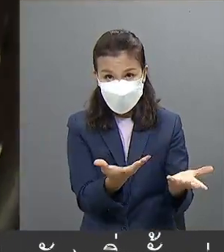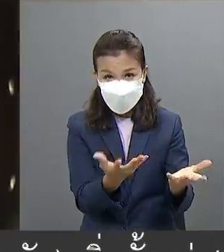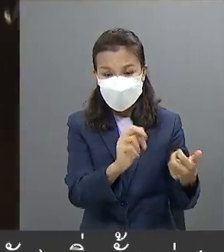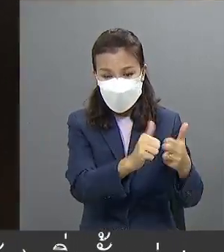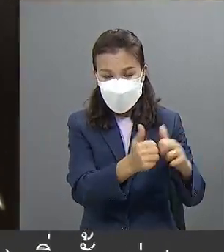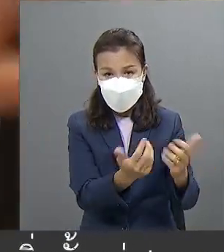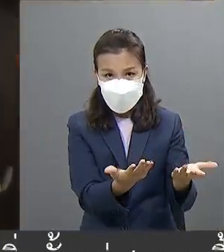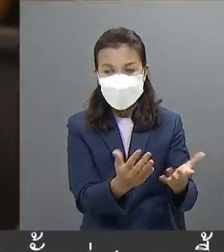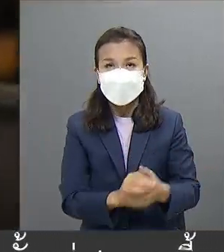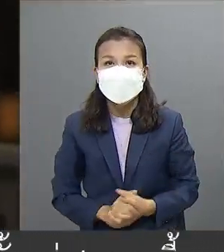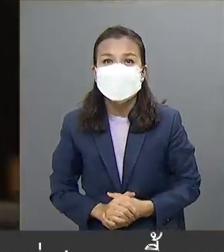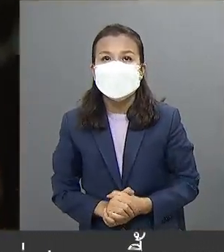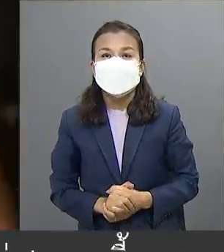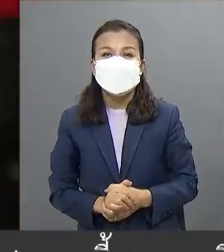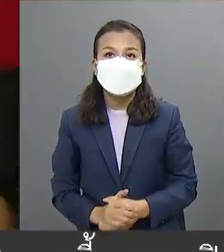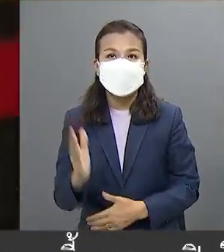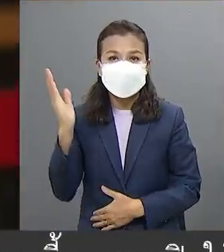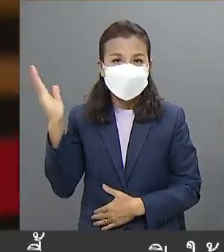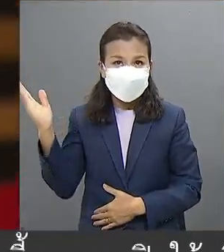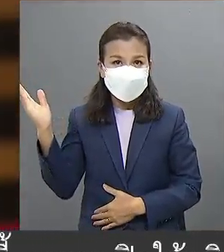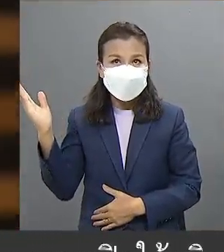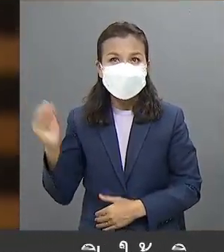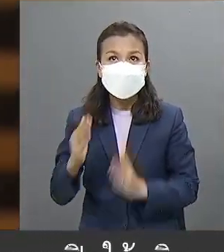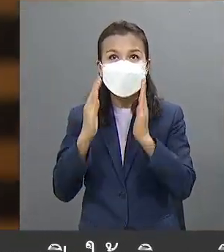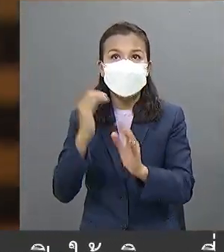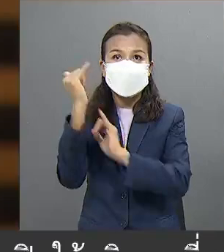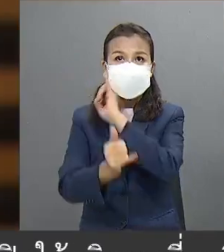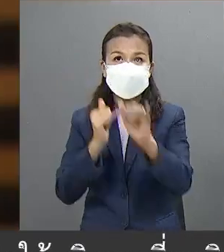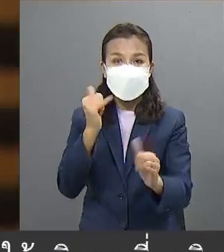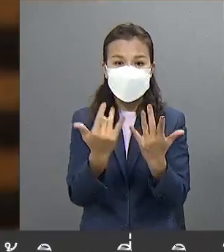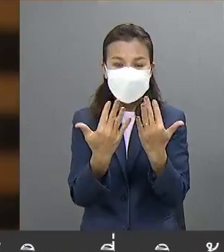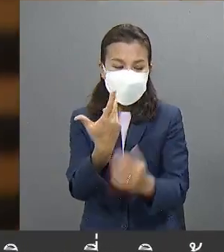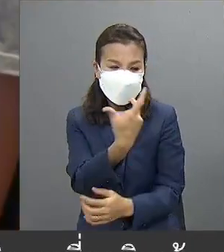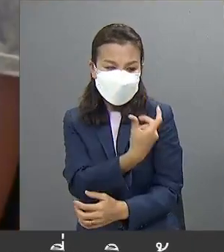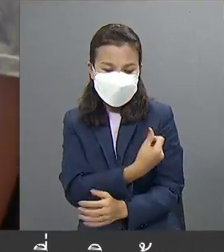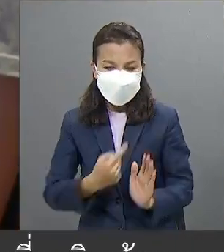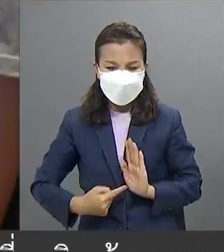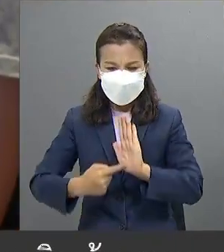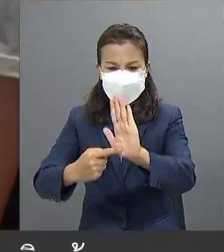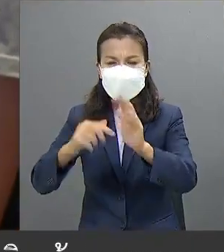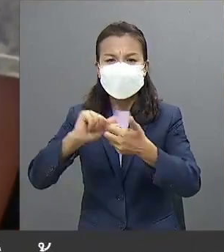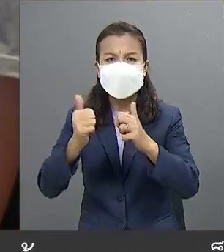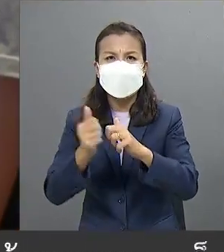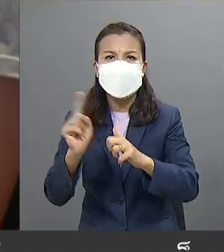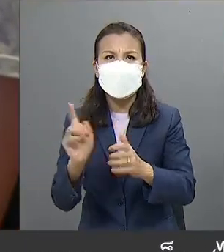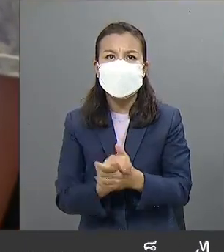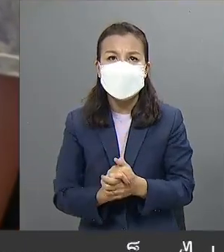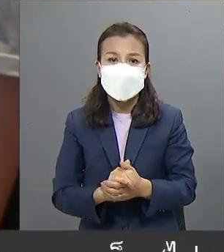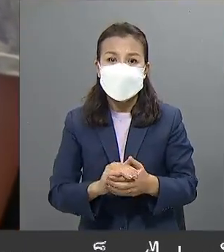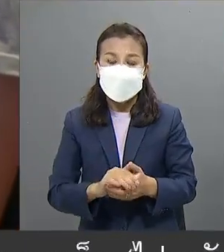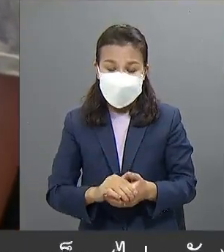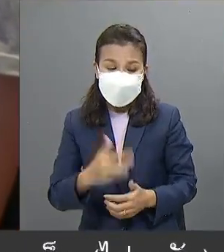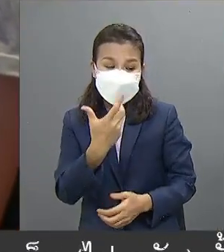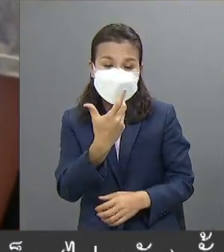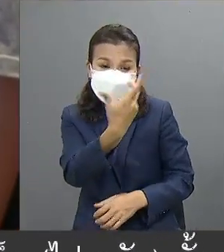ในขณะที่ชญาภาจิตรเพชรหนึ่งในผู้ที่เดินทางมารอรับวัคซีนเธอสะท้อนปัญหาว่าเธอถูกไทยร่วมใจเลื่อนคิวฉีดวัคซีนออก